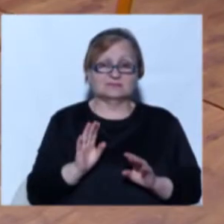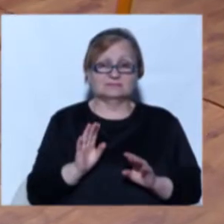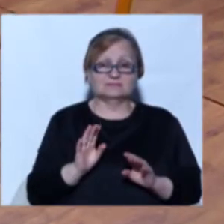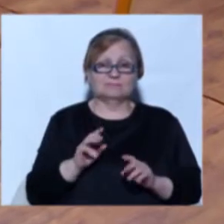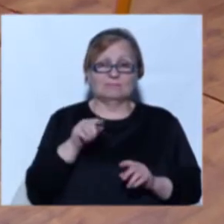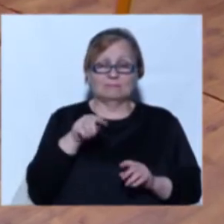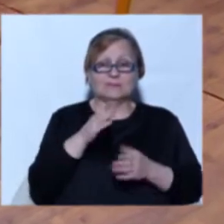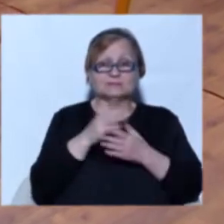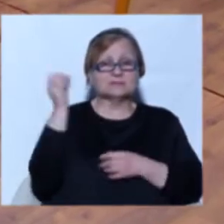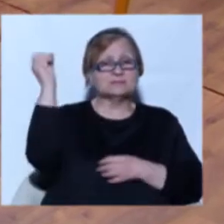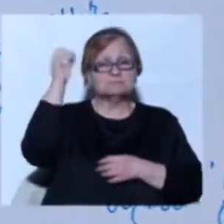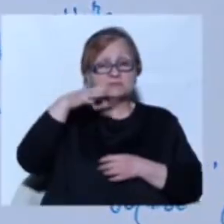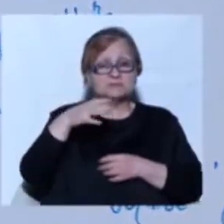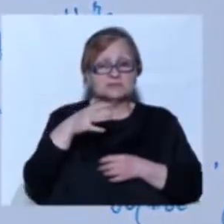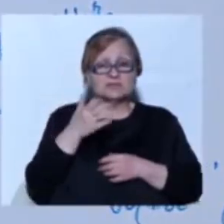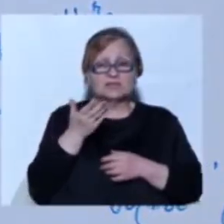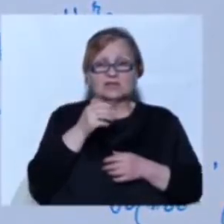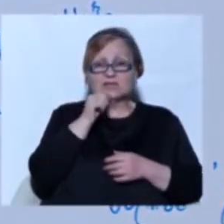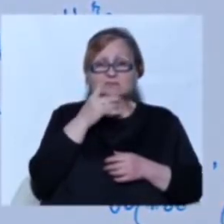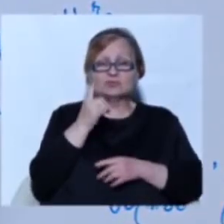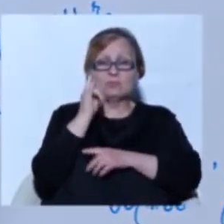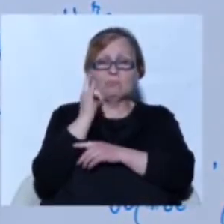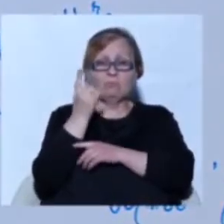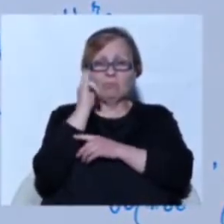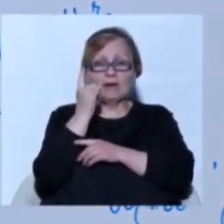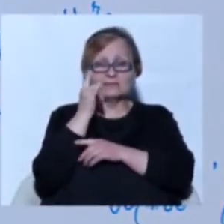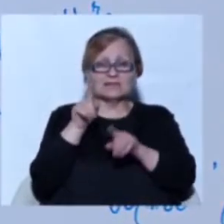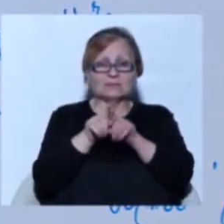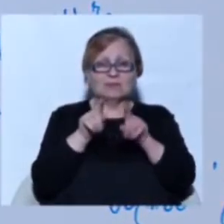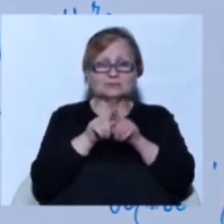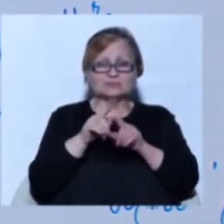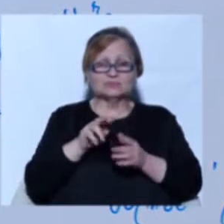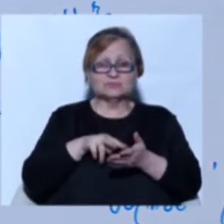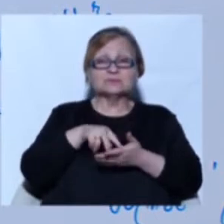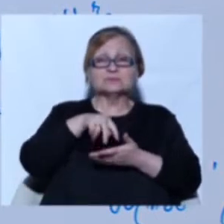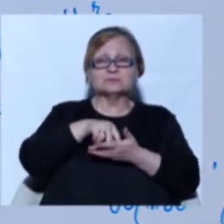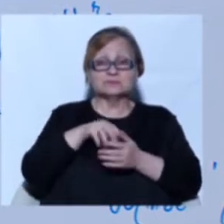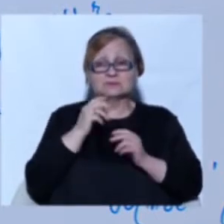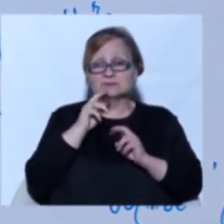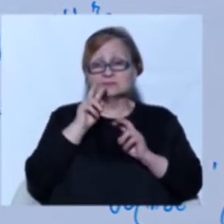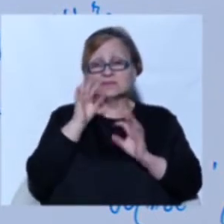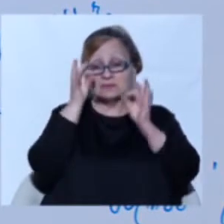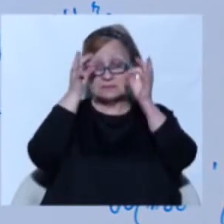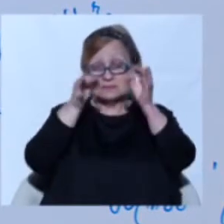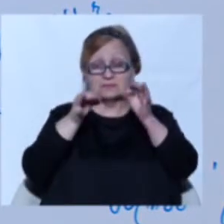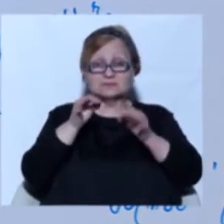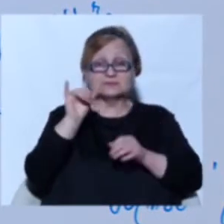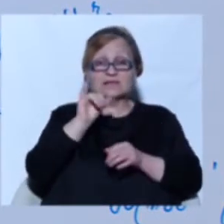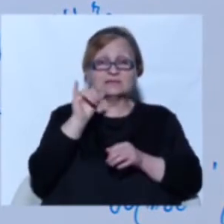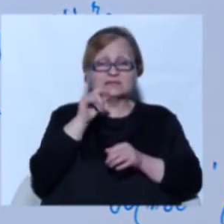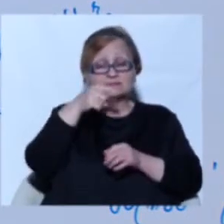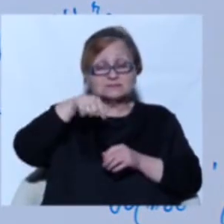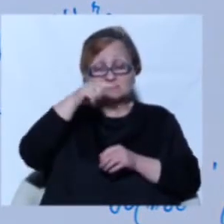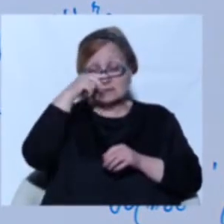ეს არის მზე, რომელიც თითქოს პატარა ბავშვივით ფეხის წვერებზე იწევა, რომ იქ ჩაიხედოს, სადაც